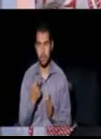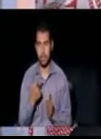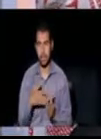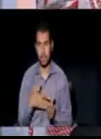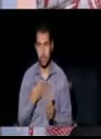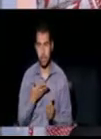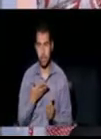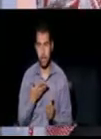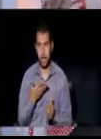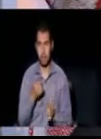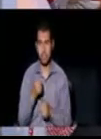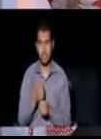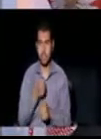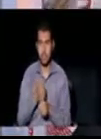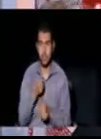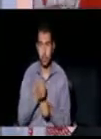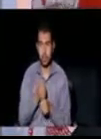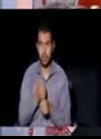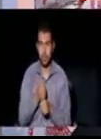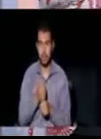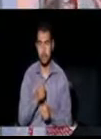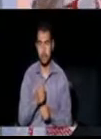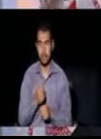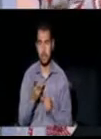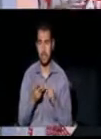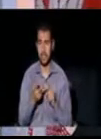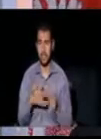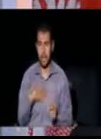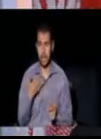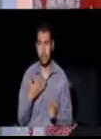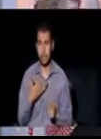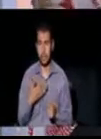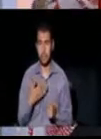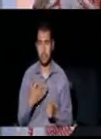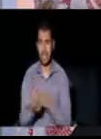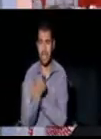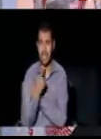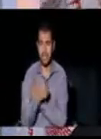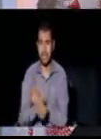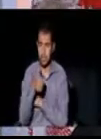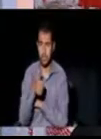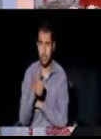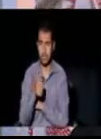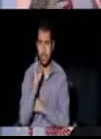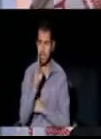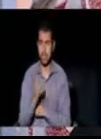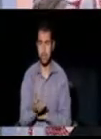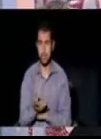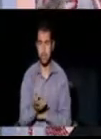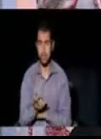محتاجين يعني في ناس محتاجة توظيف والتعليم والصحة، وفي حاجات كتيرة قوي